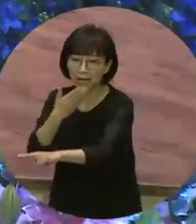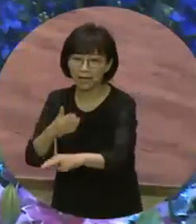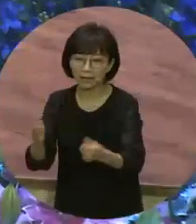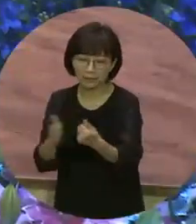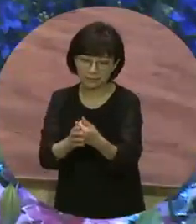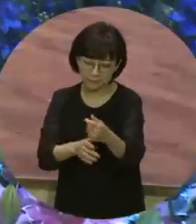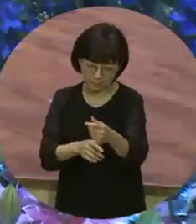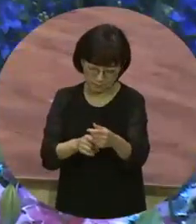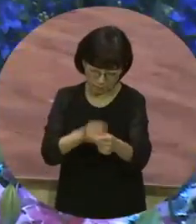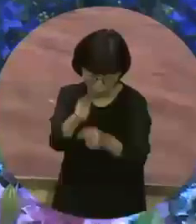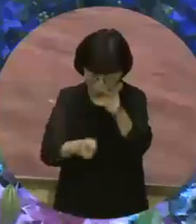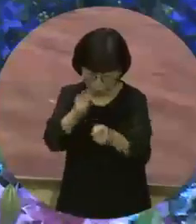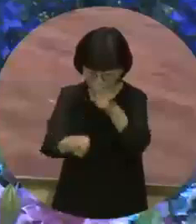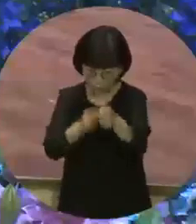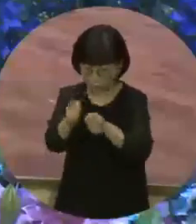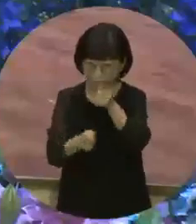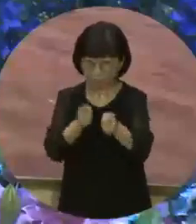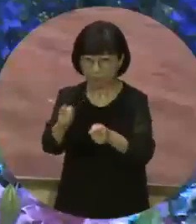뭐요?